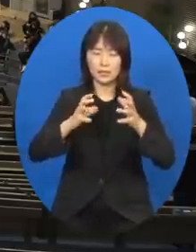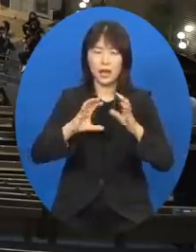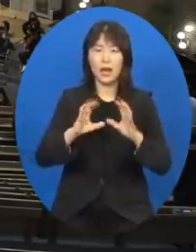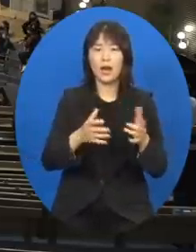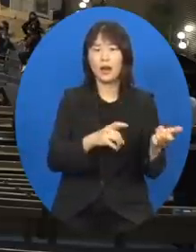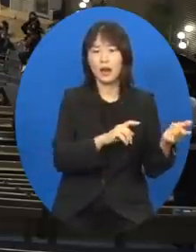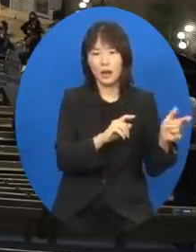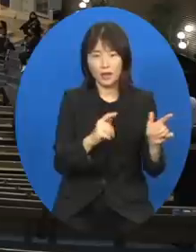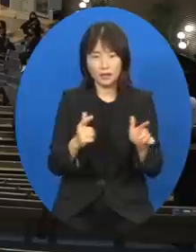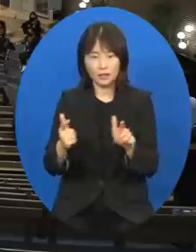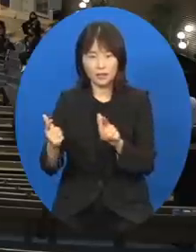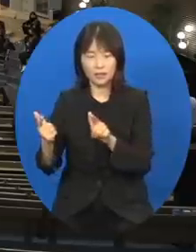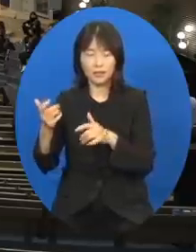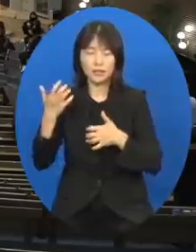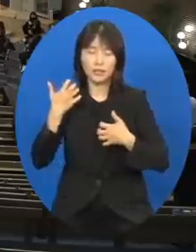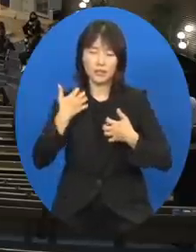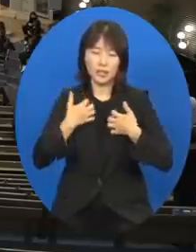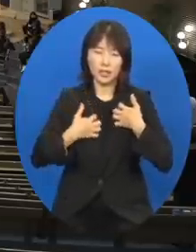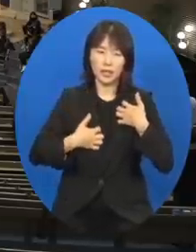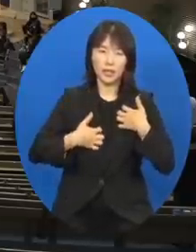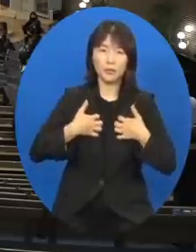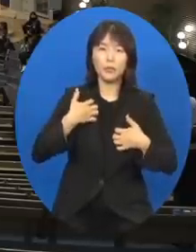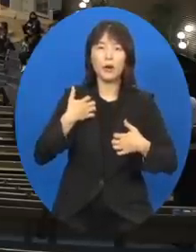작은 나라들